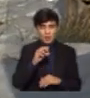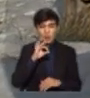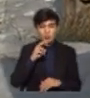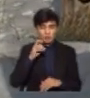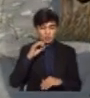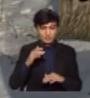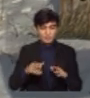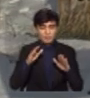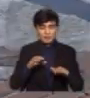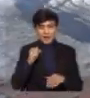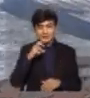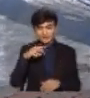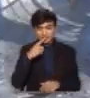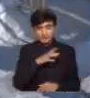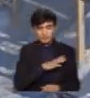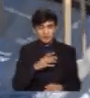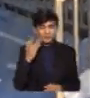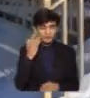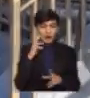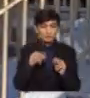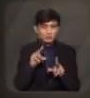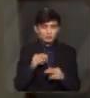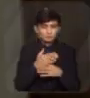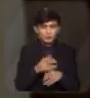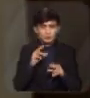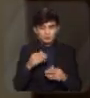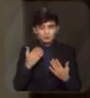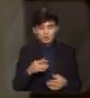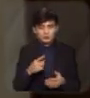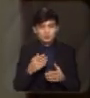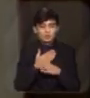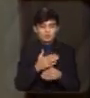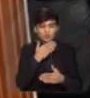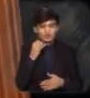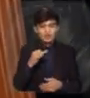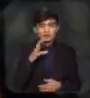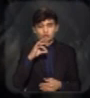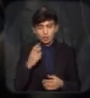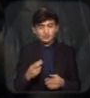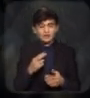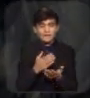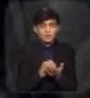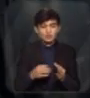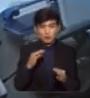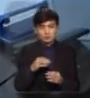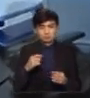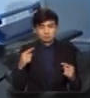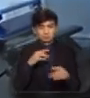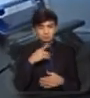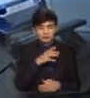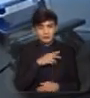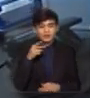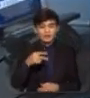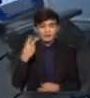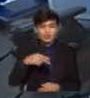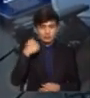знают. Асет уверяют, что каждый раз ей только обещают помочь. Вдруг выяснилось, что социальные выплаты ей не положены.